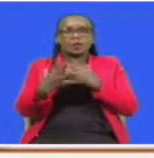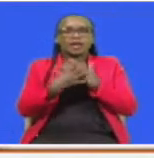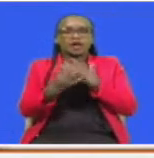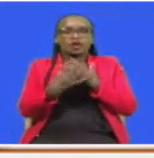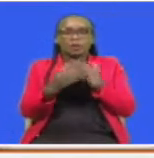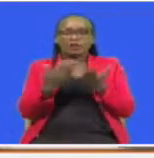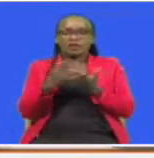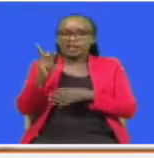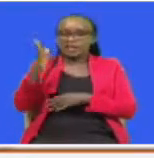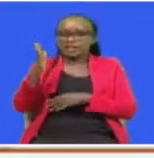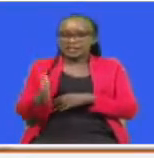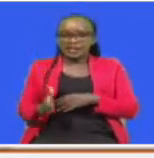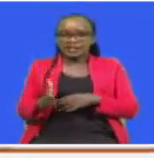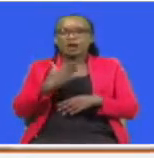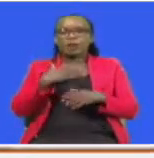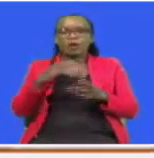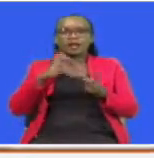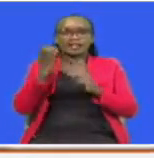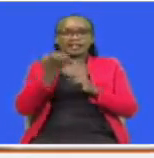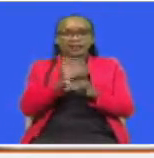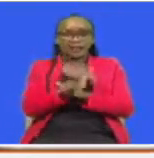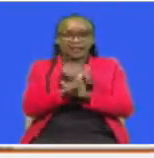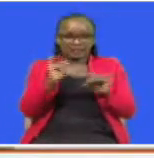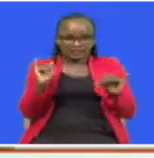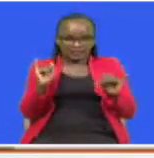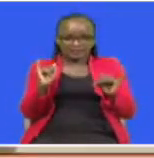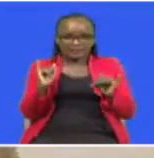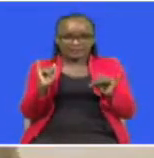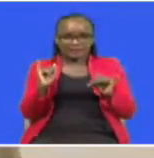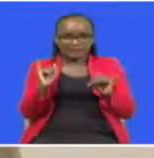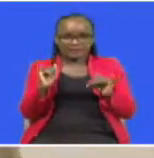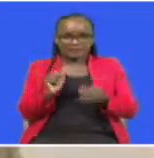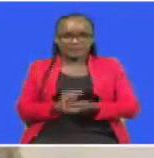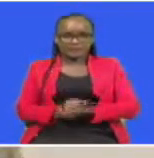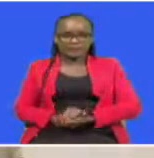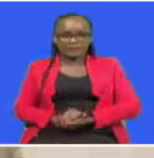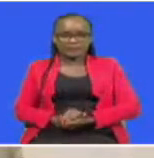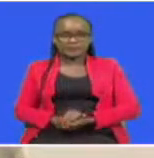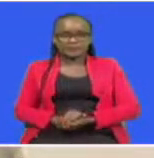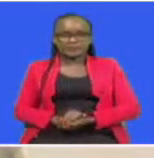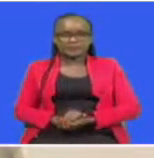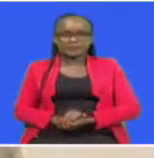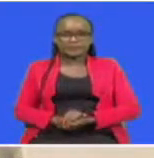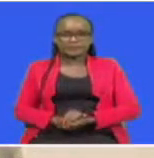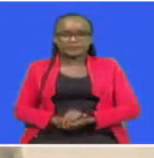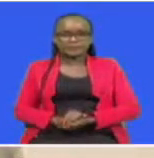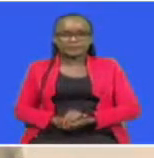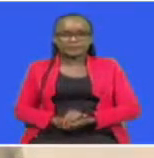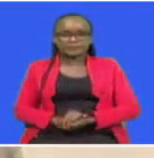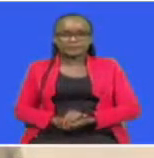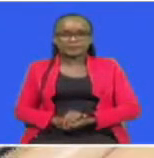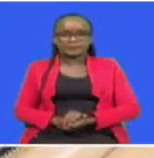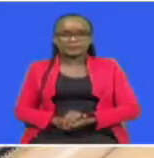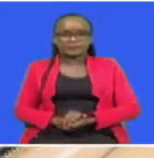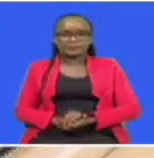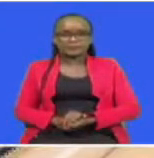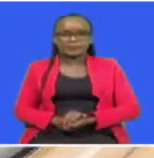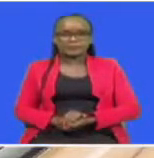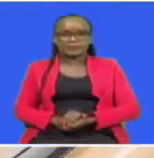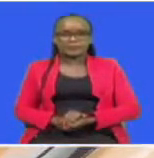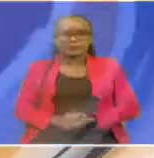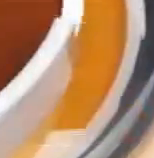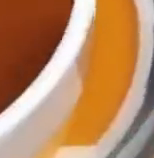Mkenya ikiwa tutataka mazingira safi. Tobias Chanji, KTN News mji wa Diani, kaunti ya Kwale.